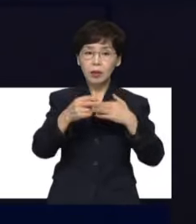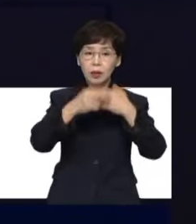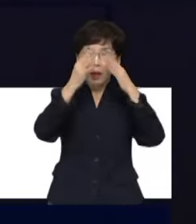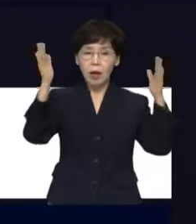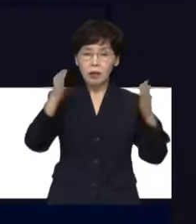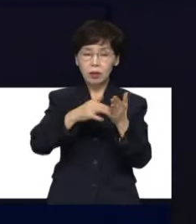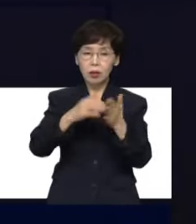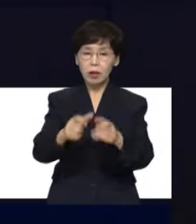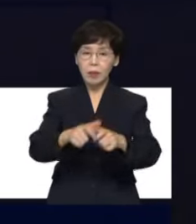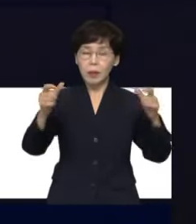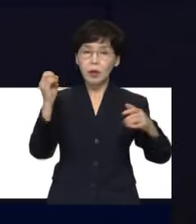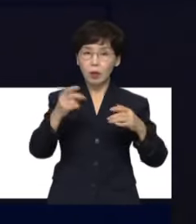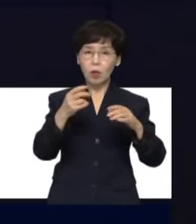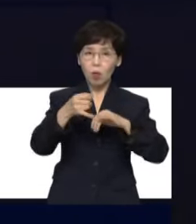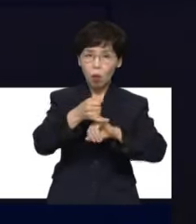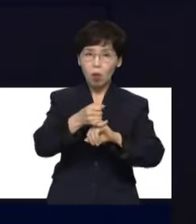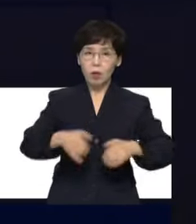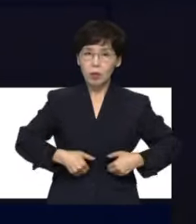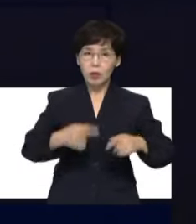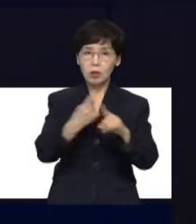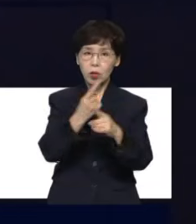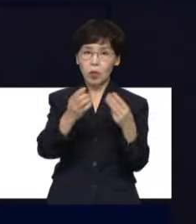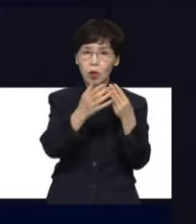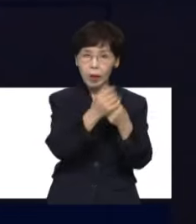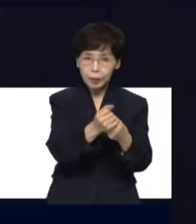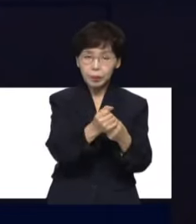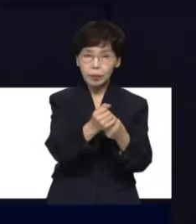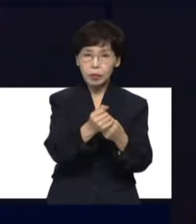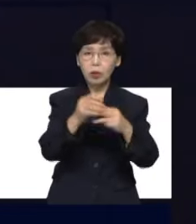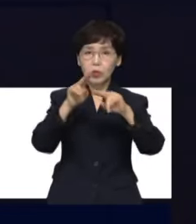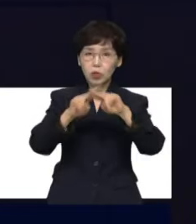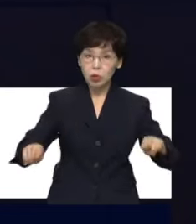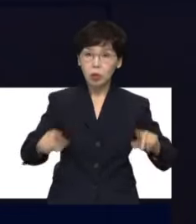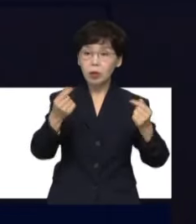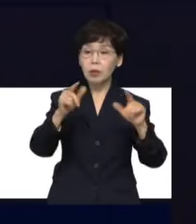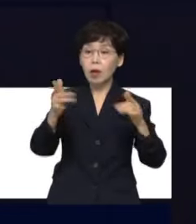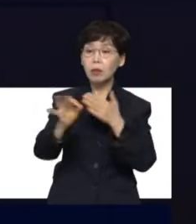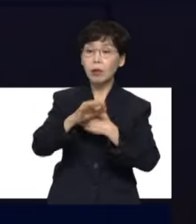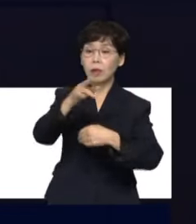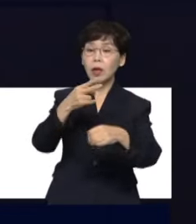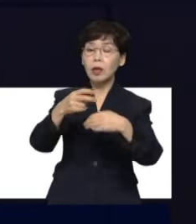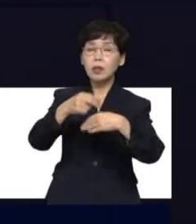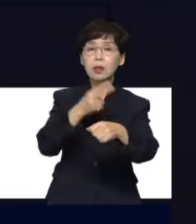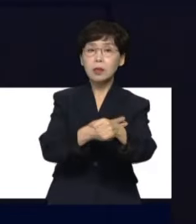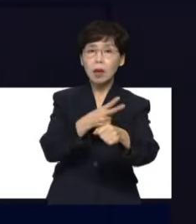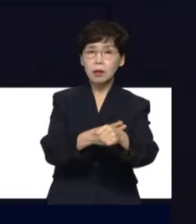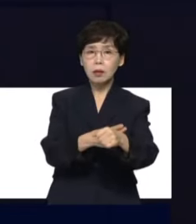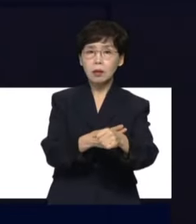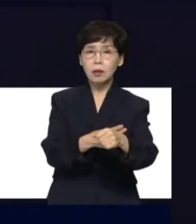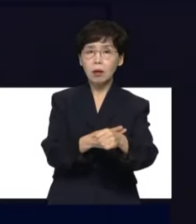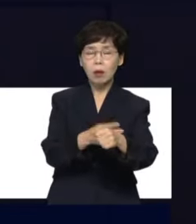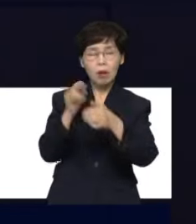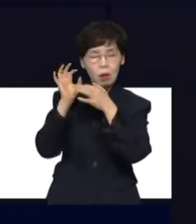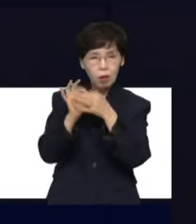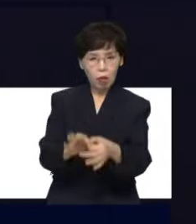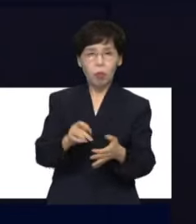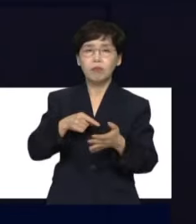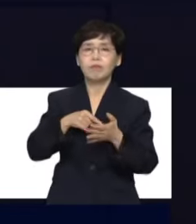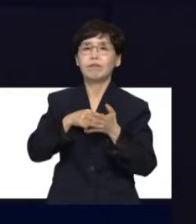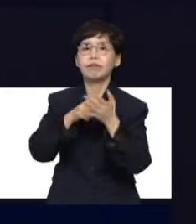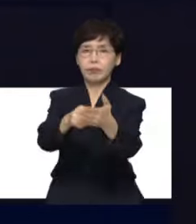패키지 정책을 백지화. 그렇지 않고서는 우리 의료계는 단 한 발짝도